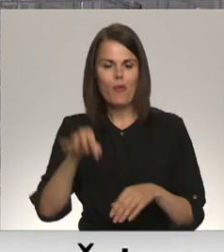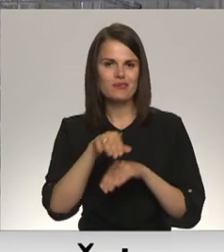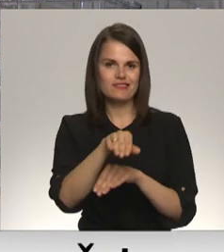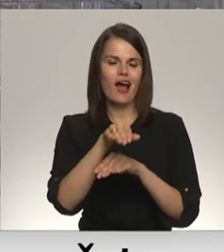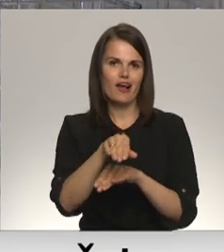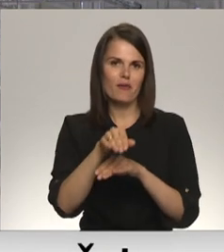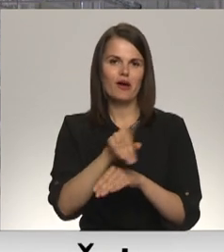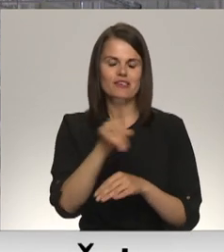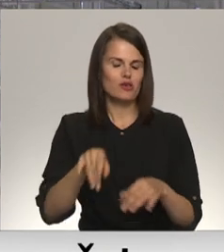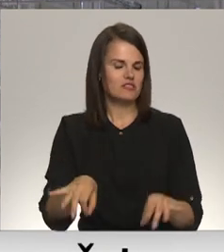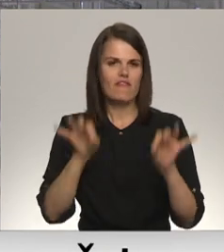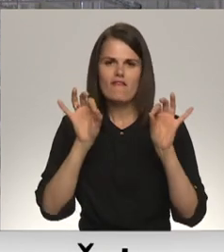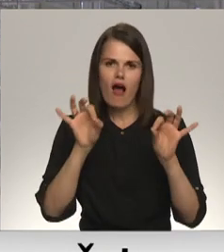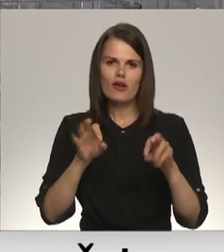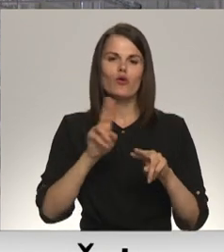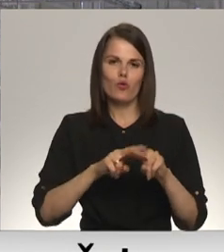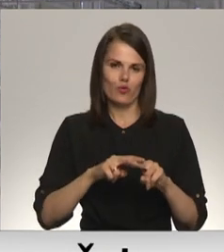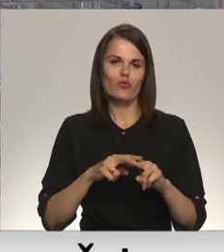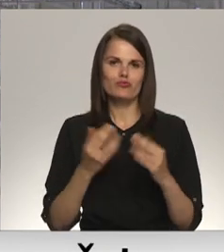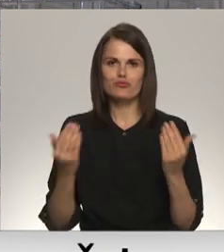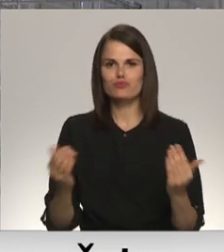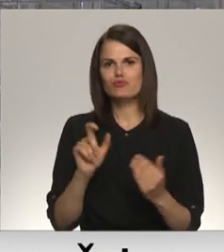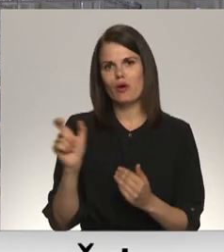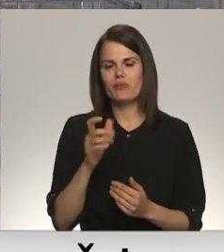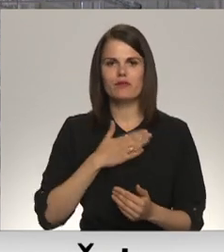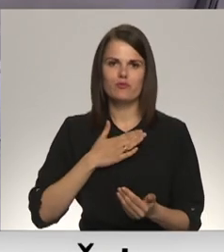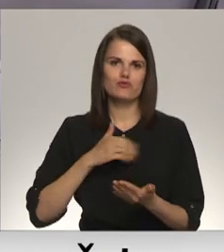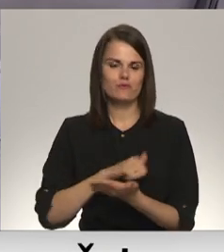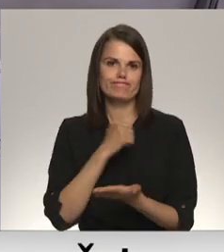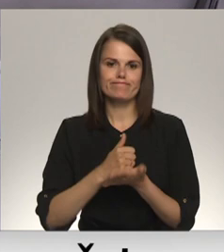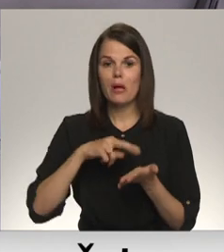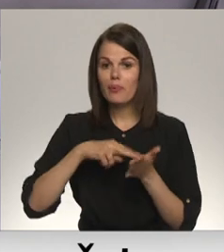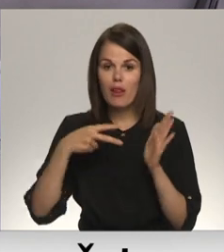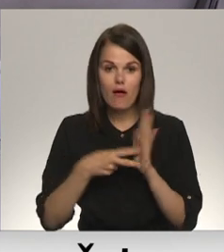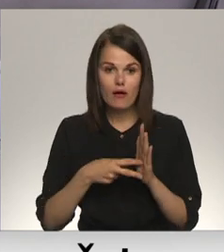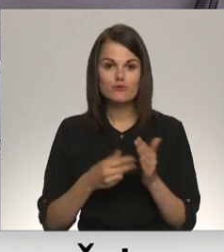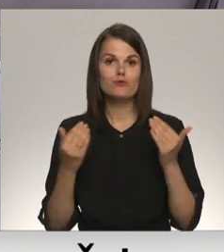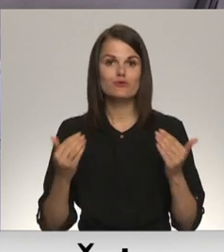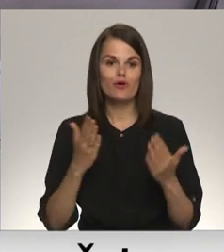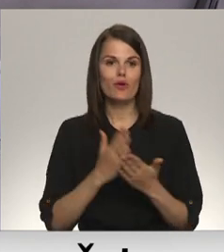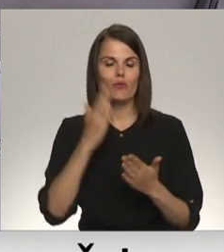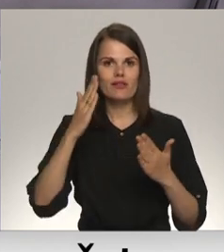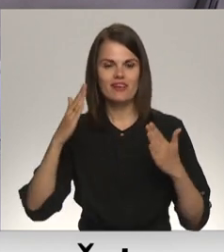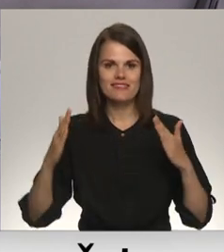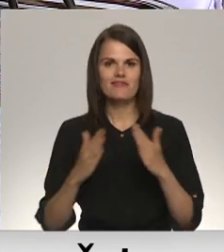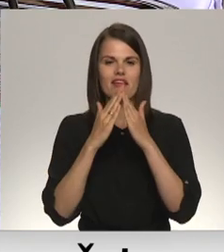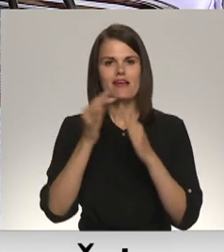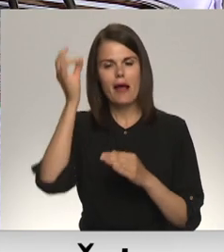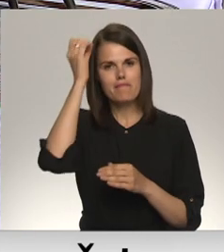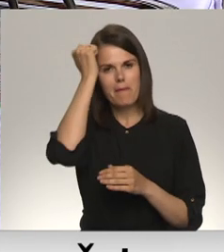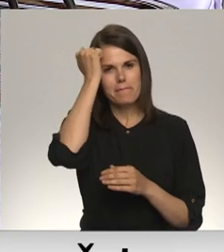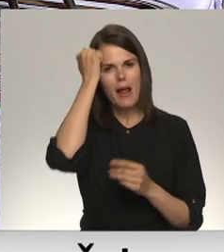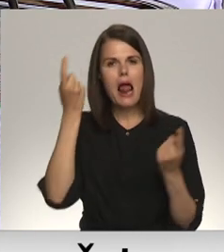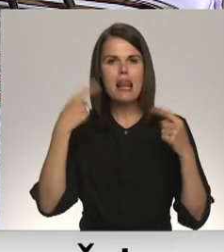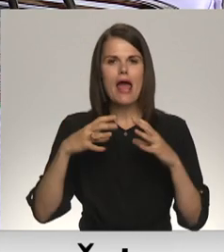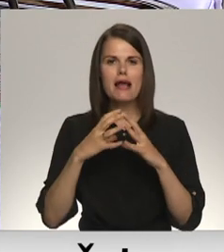saglabāšana ir kritiski svarīga, un tas, protams, ir šobrīd mūsu arī tāds stratēģijas pamats. Šodien notika svinīgā laika kapsulas iemūrēšana.